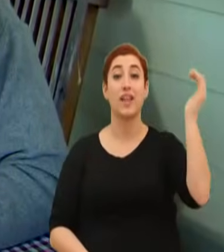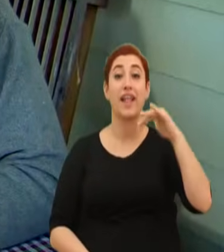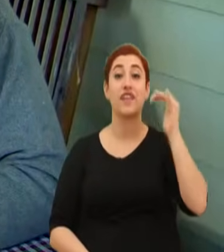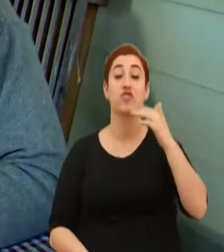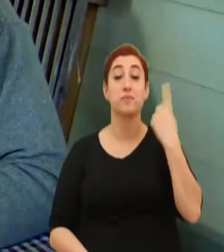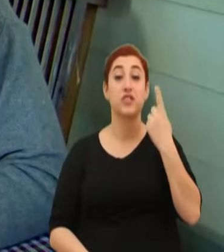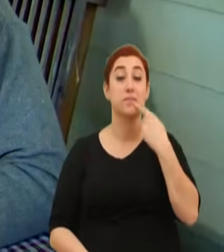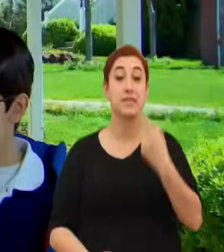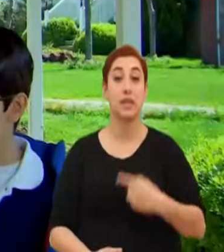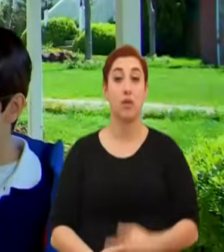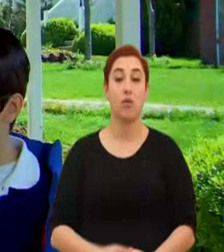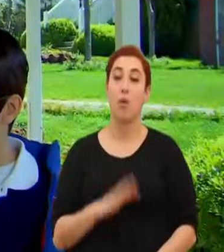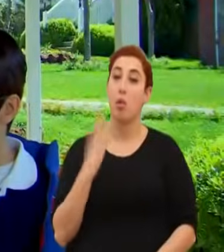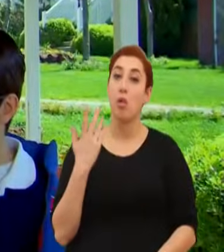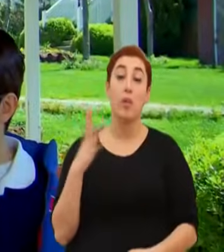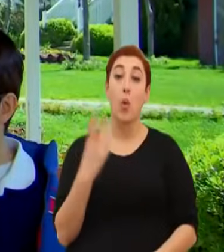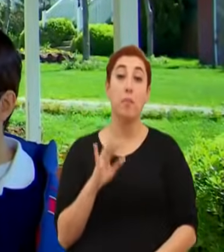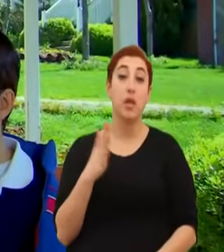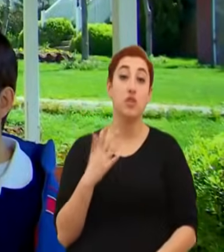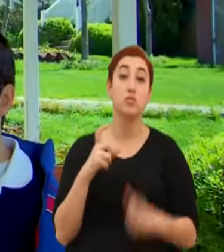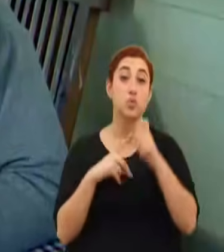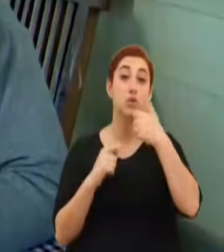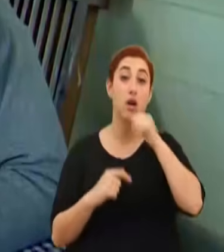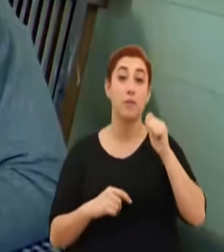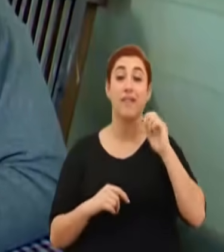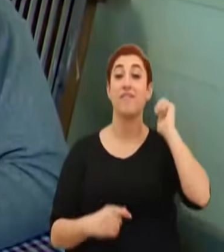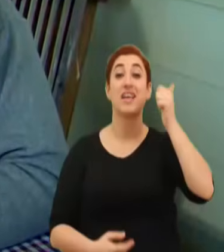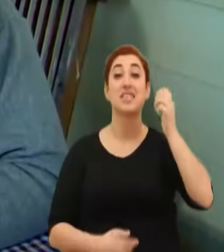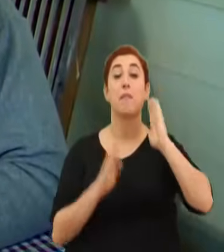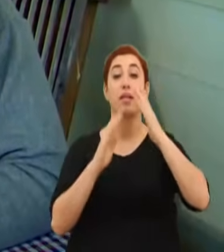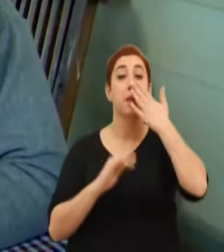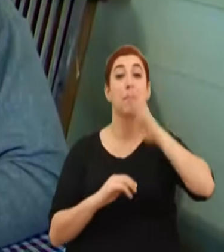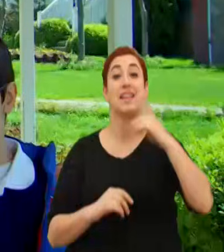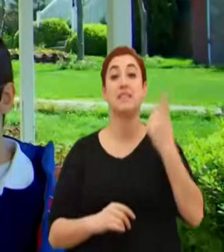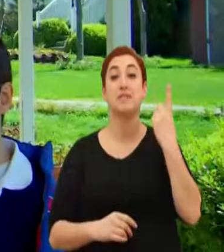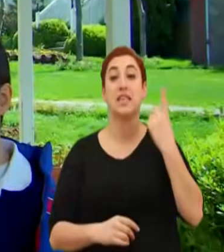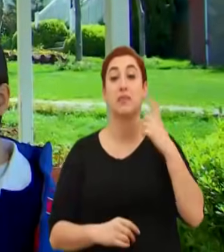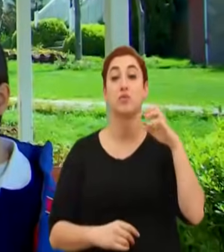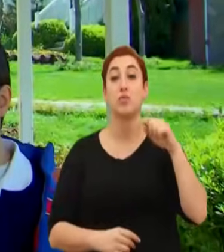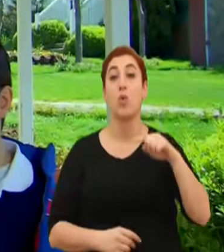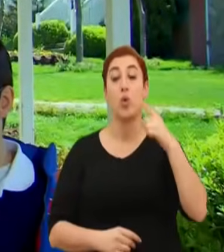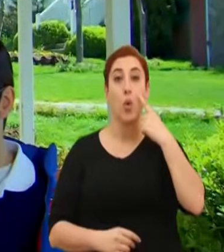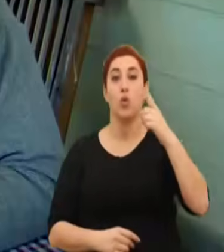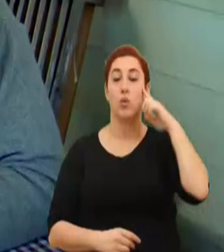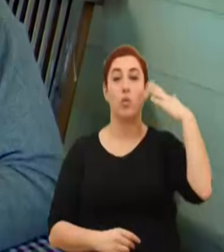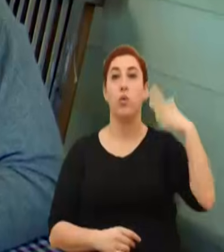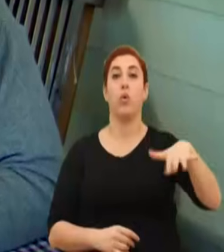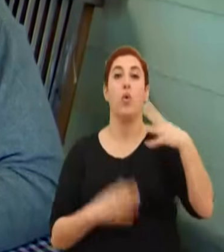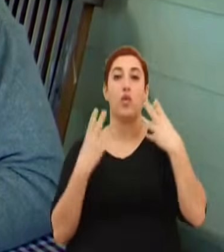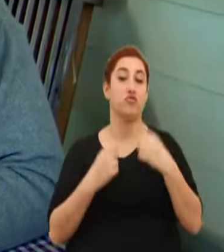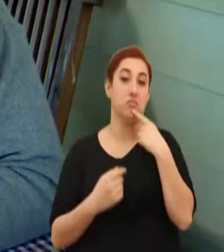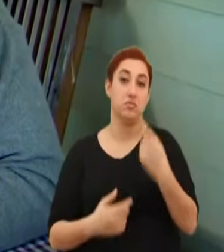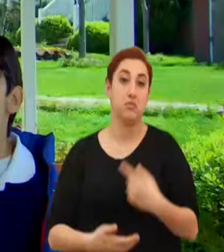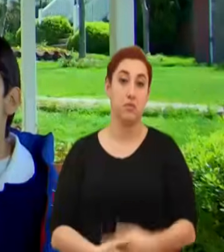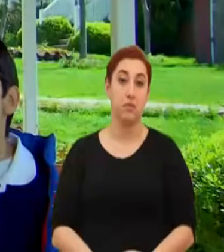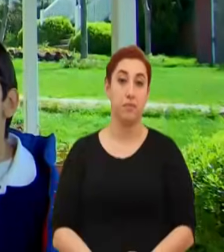dışından gelecek şöyle diye. Allah Allah, ne olabilir ki Şükrü abi? Ne zamandır beklediği bir şeymiş. Görünce aklını oynatacakmış,